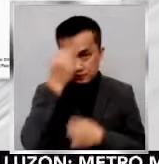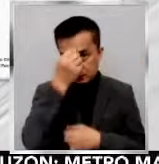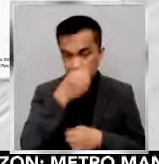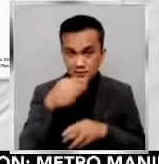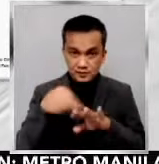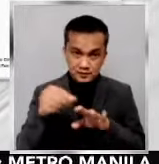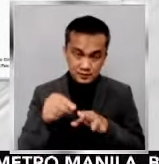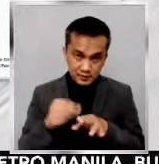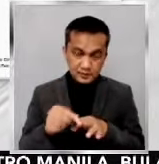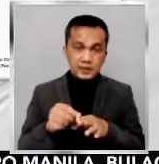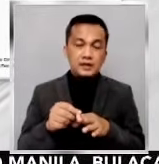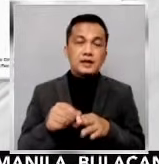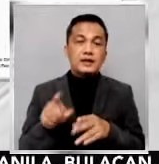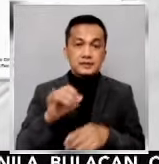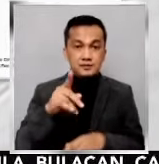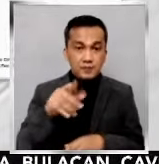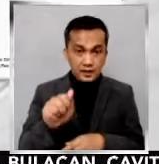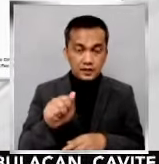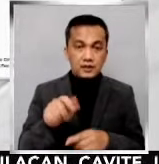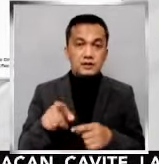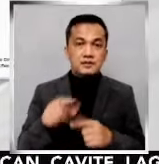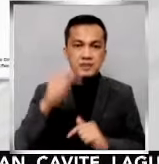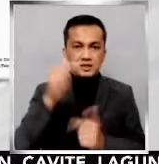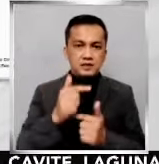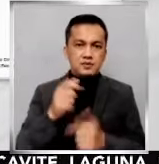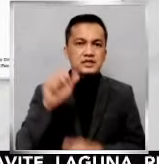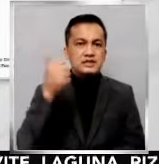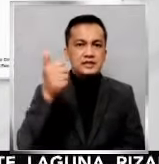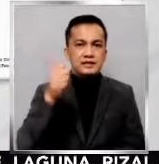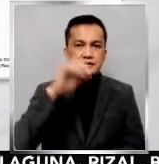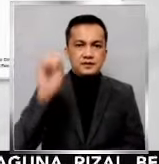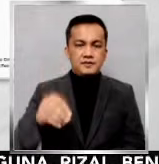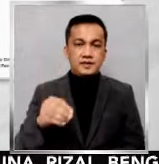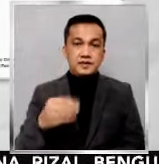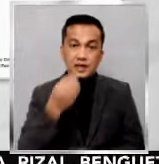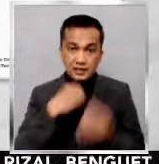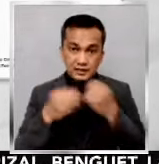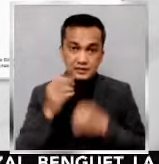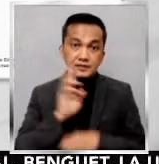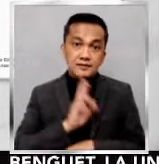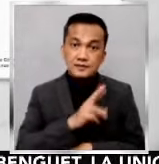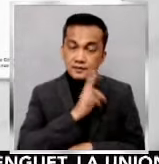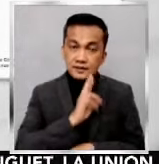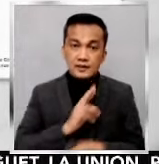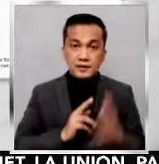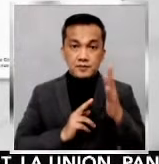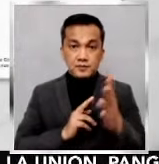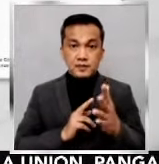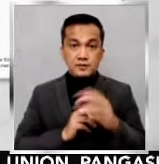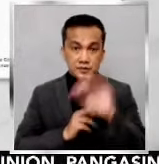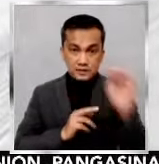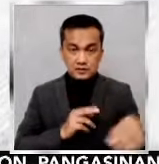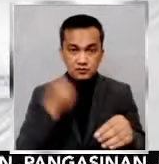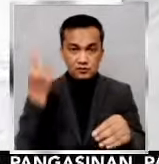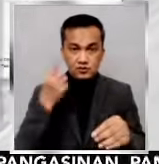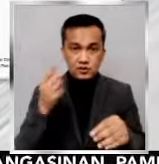rin yan, hanggang 10% capacity lang sa dine-in at hanggang 50% capacity sa open-air